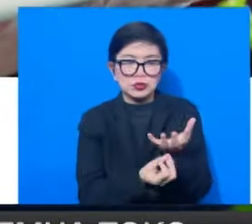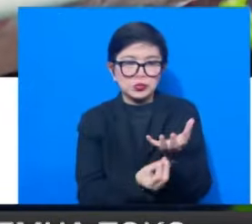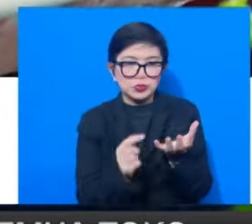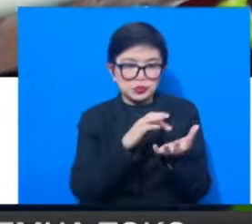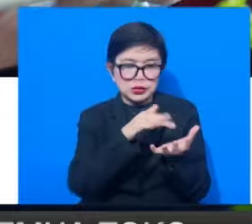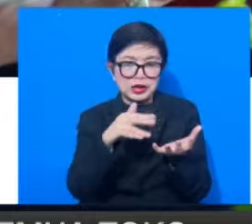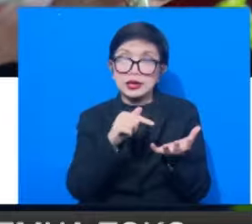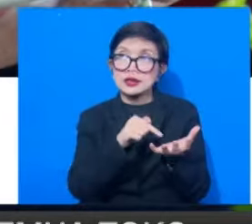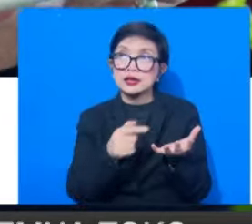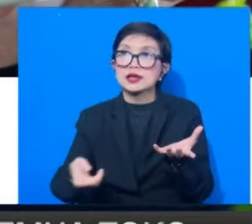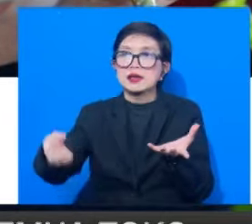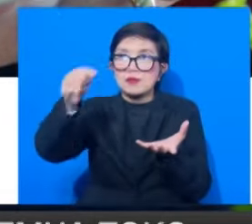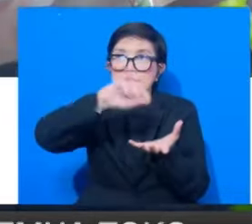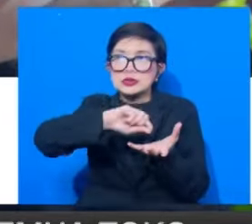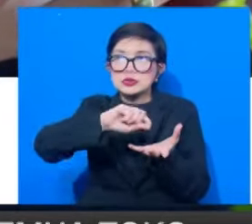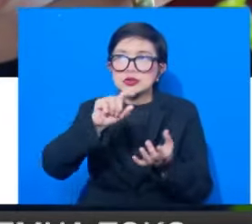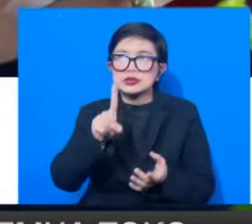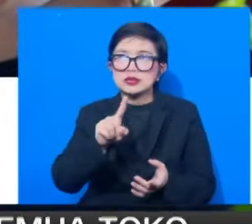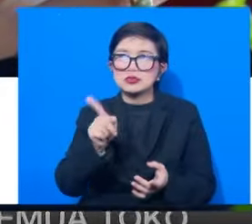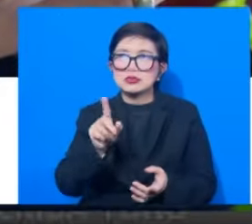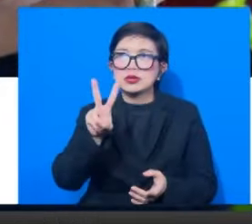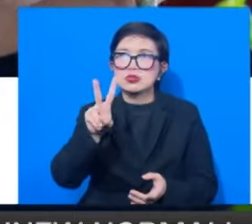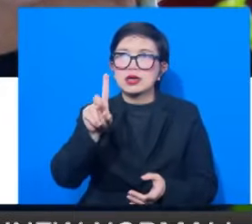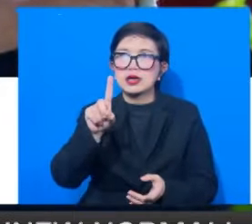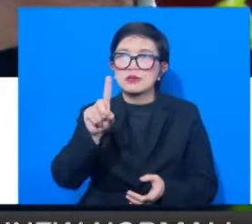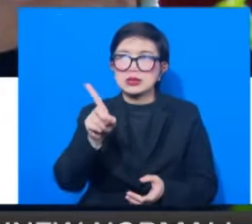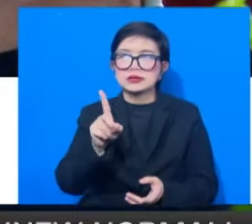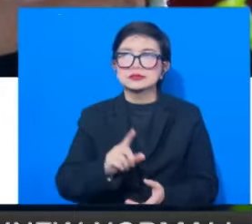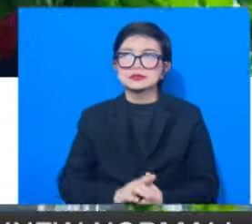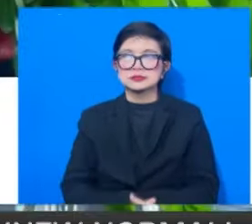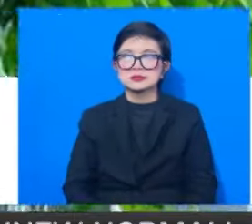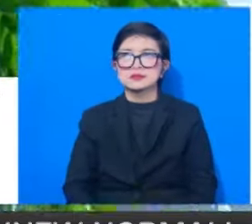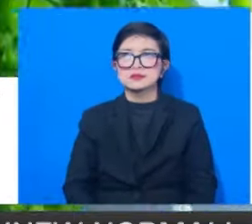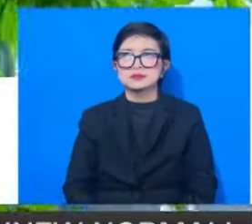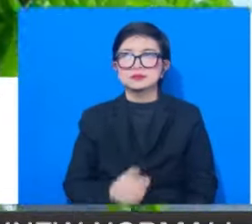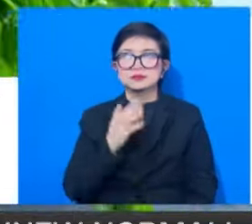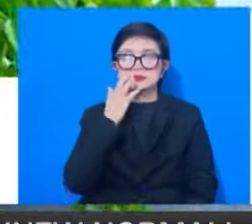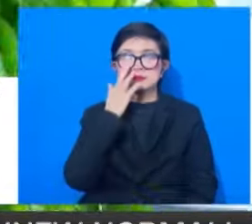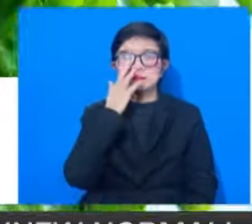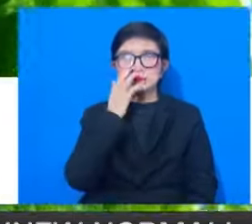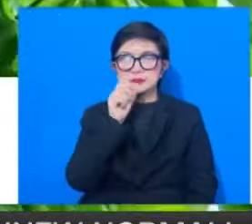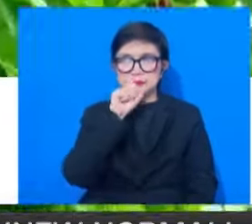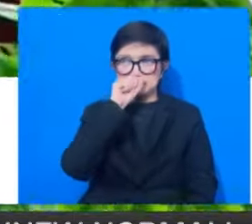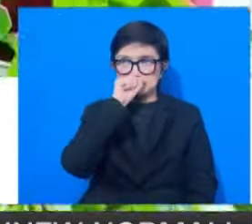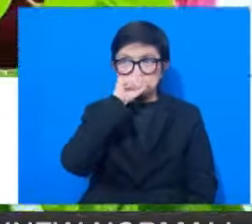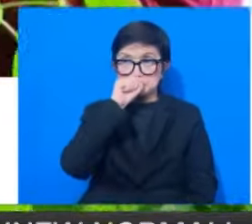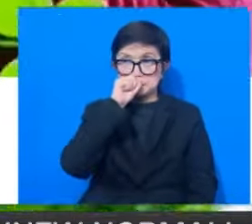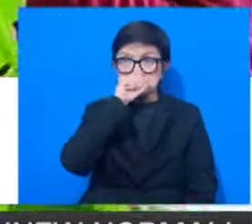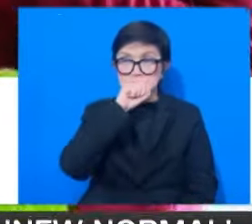dalam air rebusan selama 1-2 menit. Ya, Clarissa, Eru Sudarmanto, Surabaya, Jawa Timur.